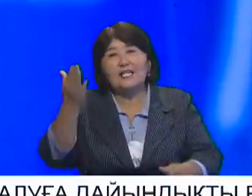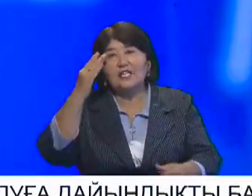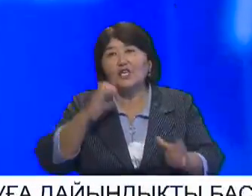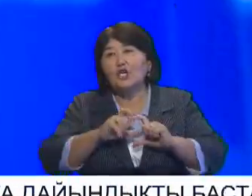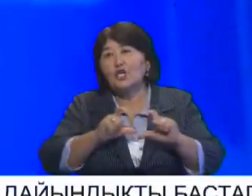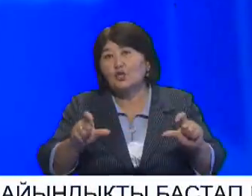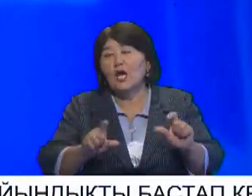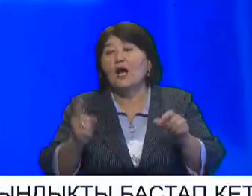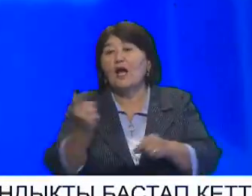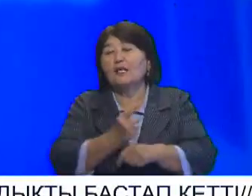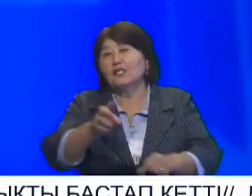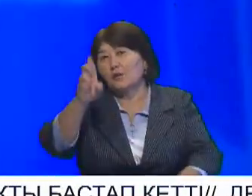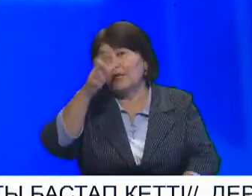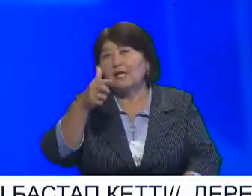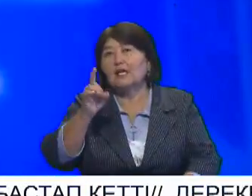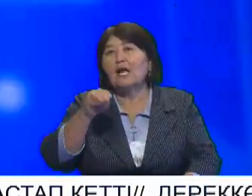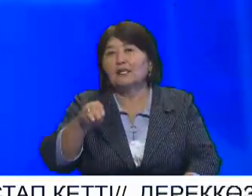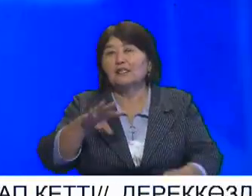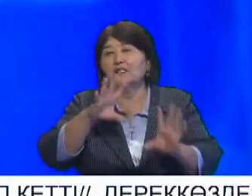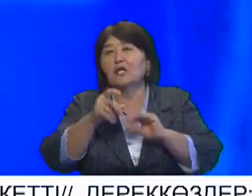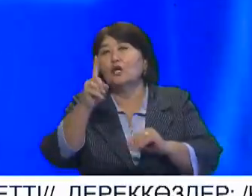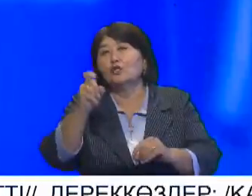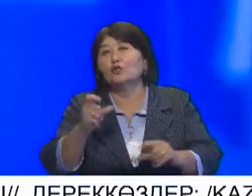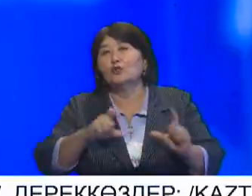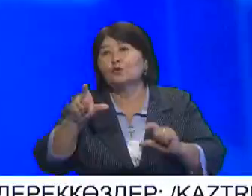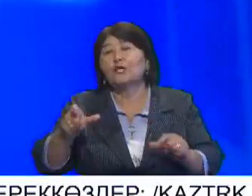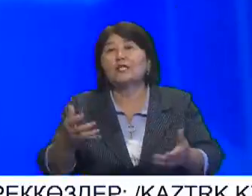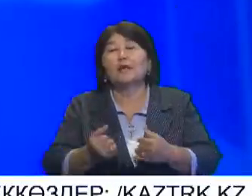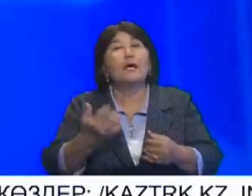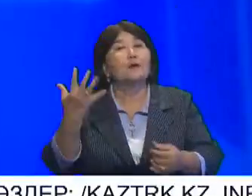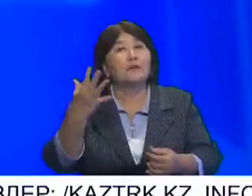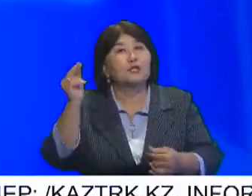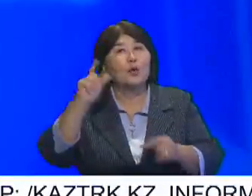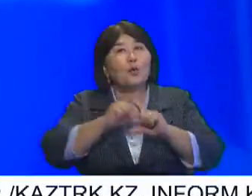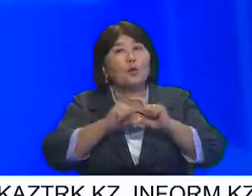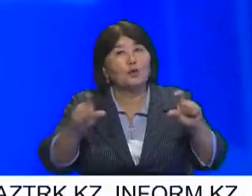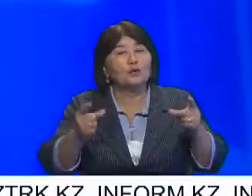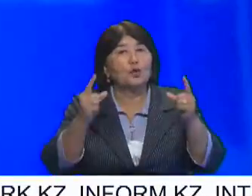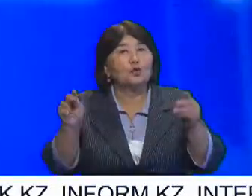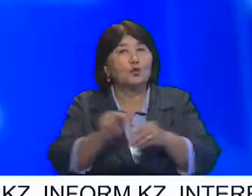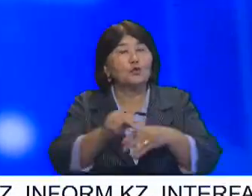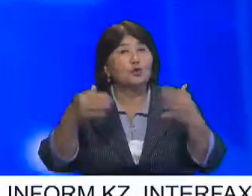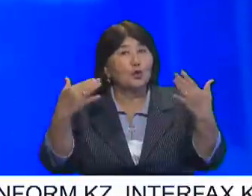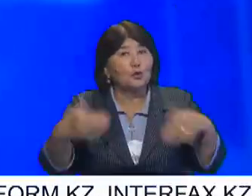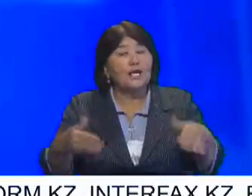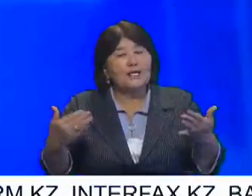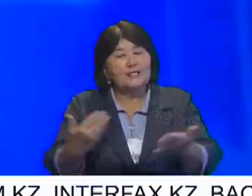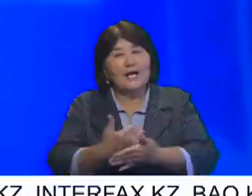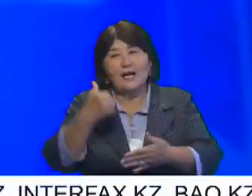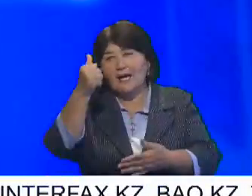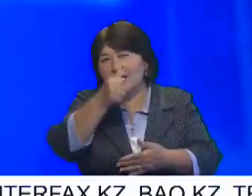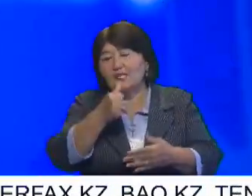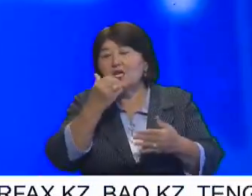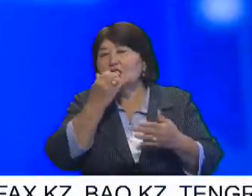биыл алғаш рет мемлекеттік грант негізінде 100 студент қабылданды. 5-ші оқу ғимараты күрделі жөндеуден өтті. Жаңа